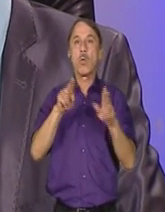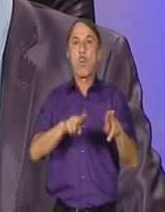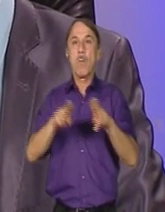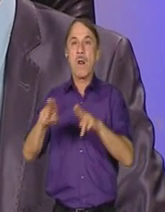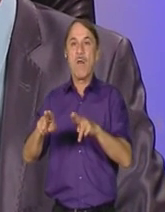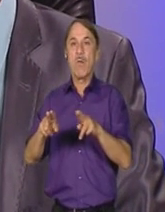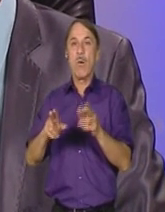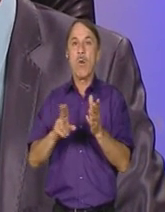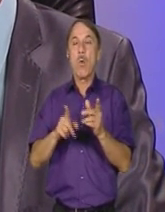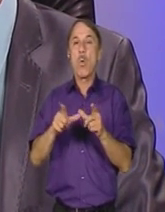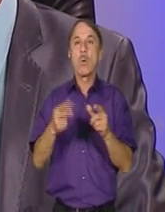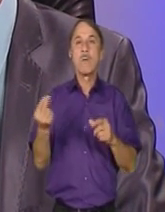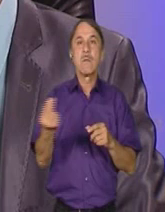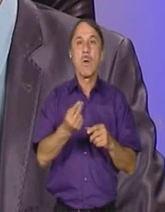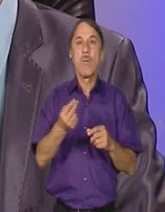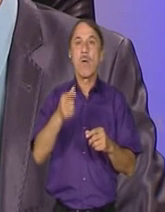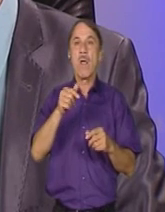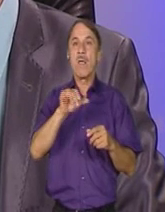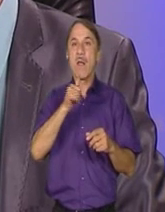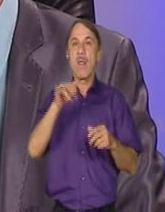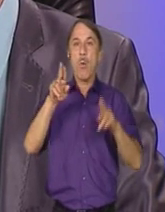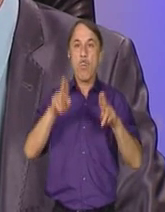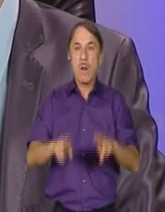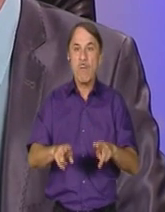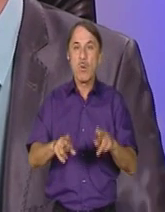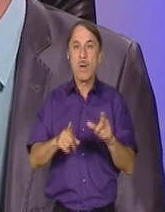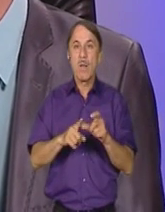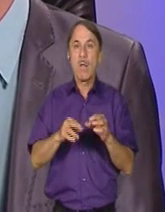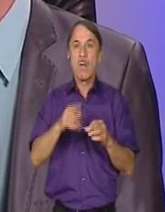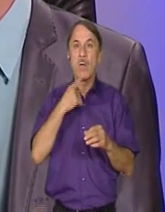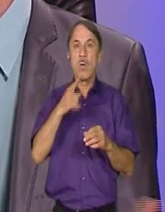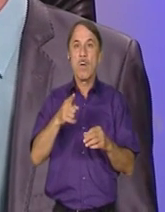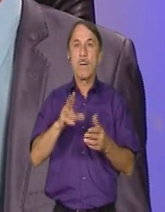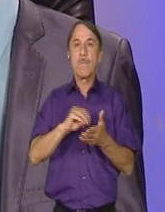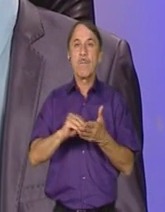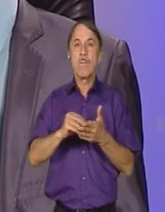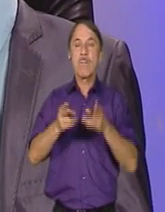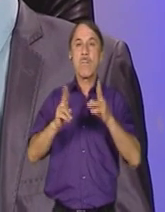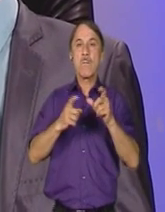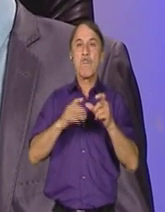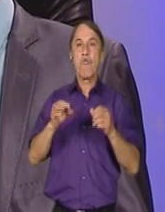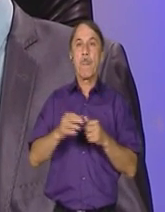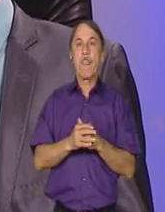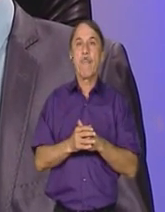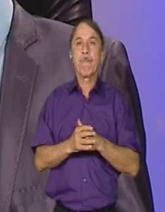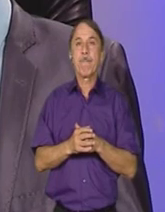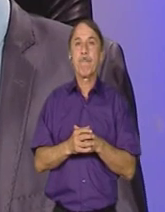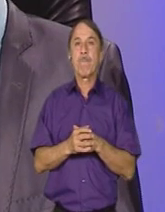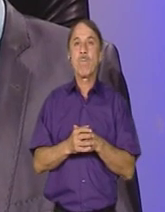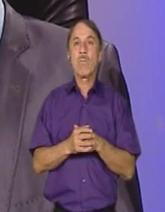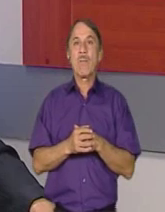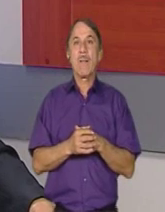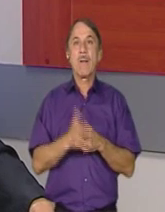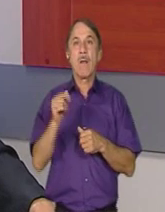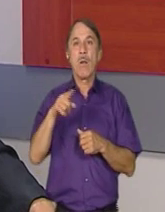uvodu, to pravo na slobodnu reč u Srbiji prirodno pravo ili treba da se borimo za njega? Kako se, to je pravo koje